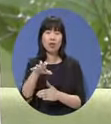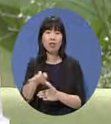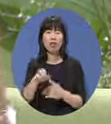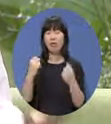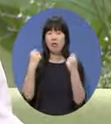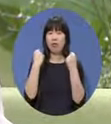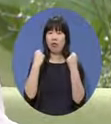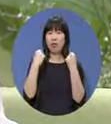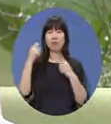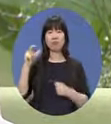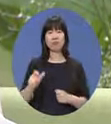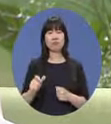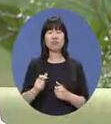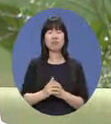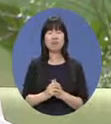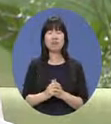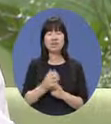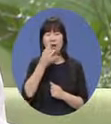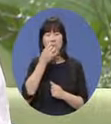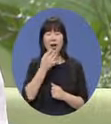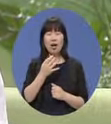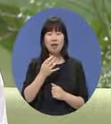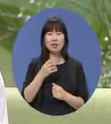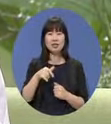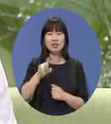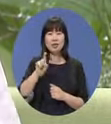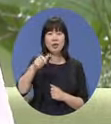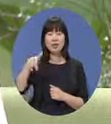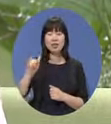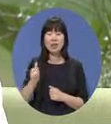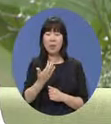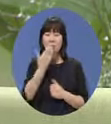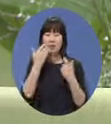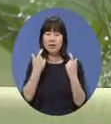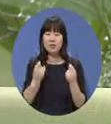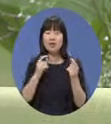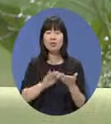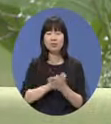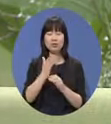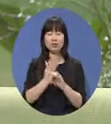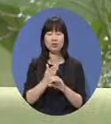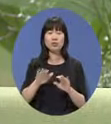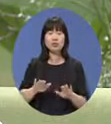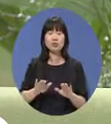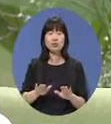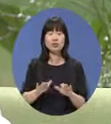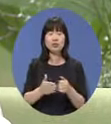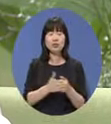아주 넘치고 있거든요. 밥을 그냥 열 끼는 먹는 아이처럼 놀고 있는데 자 일단 우리 호은이 때문에 고민이 있으셔서